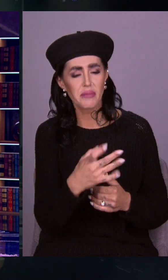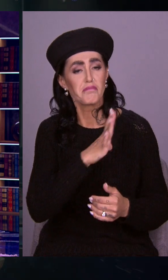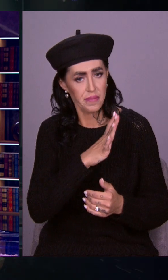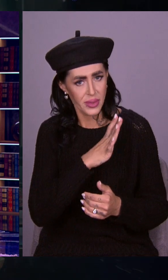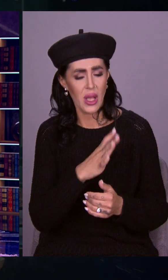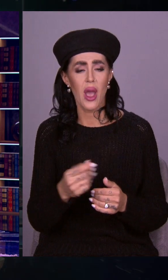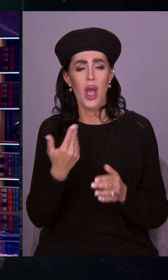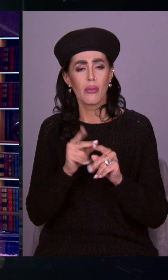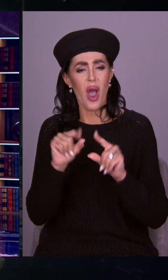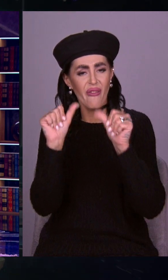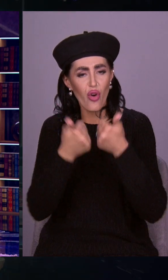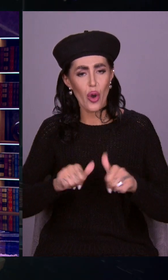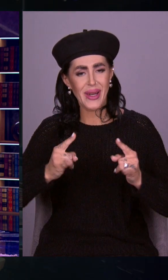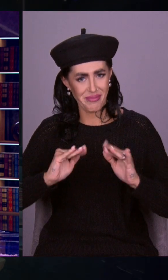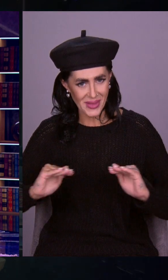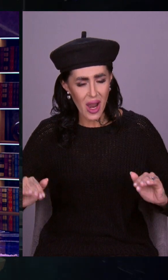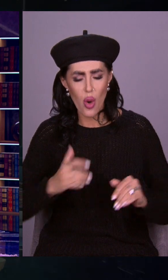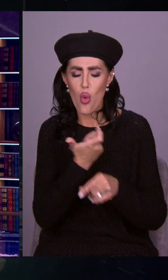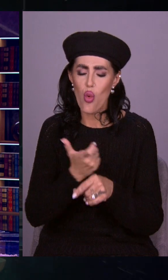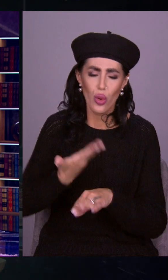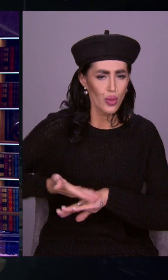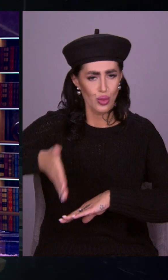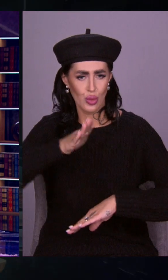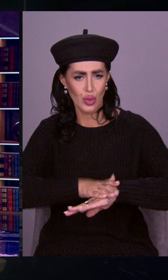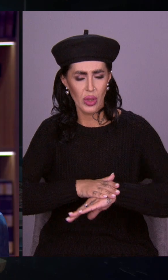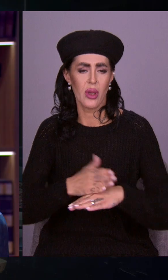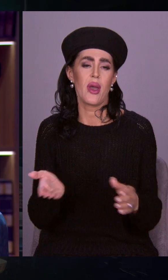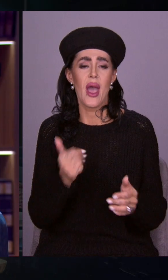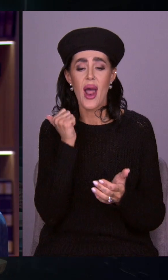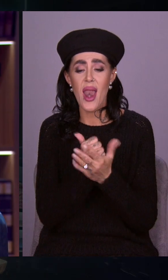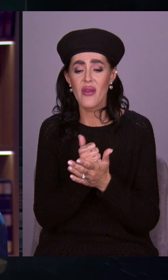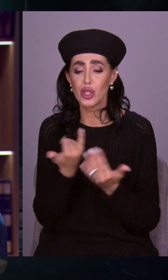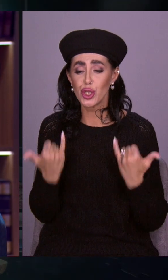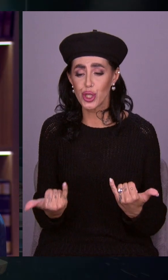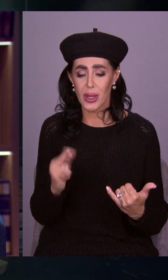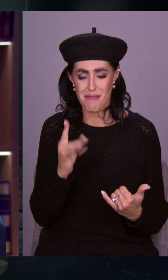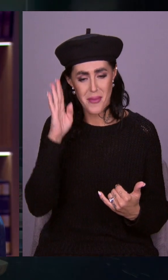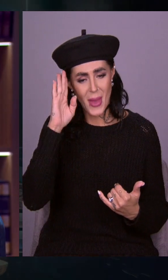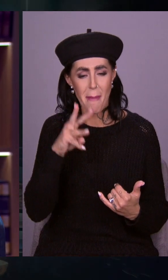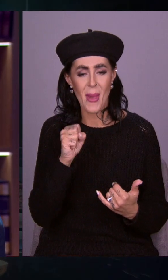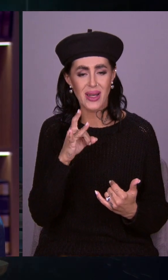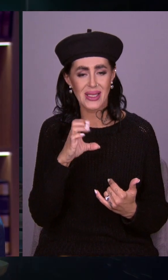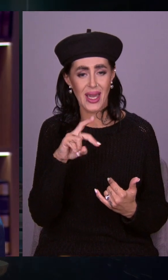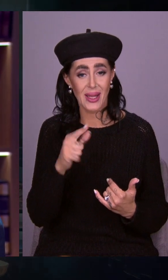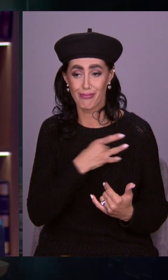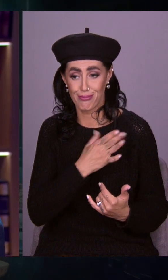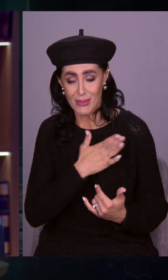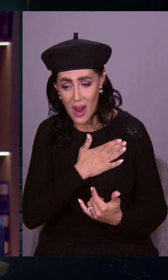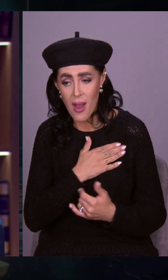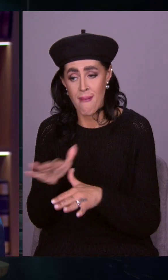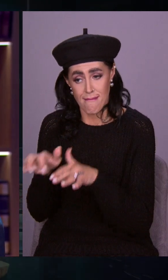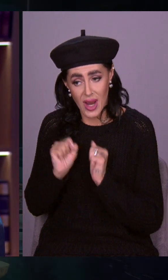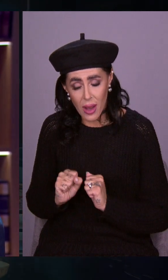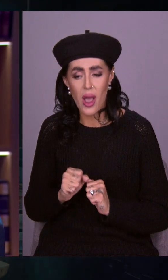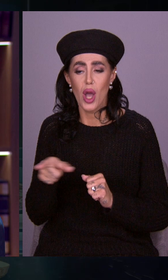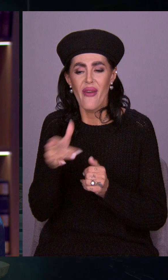що нам потрібно все ж таки час, поки повноцінно вже адаптується Марсель, поки ми зможемо там видихнути від цього процесу. Але